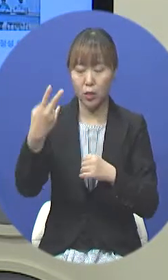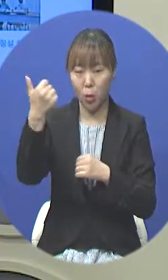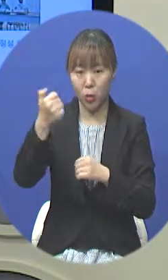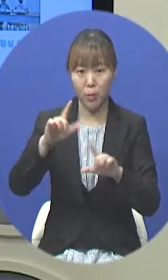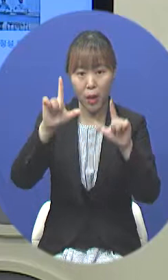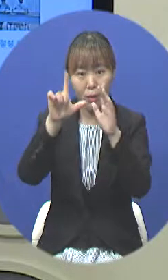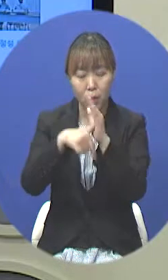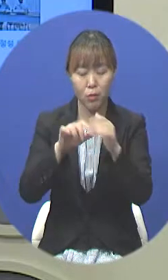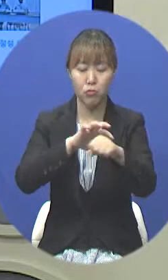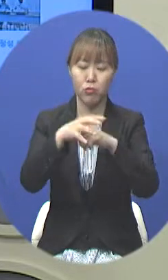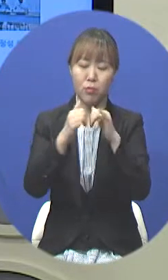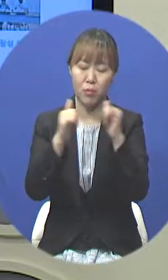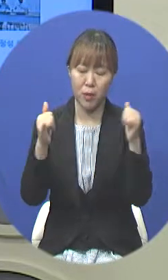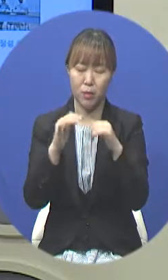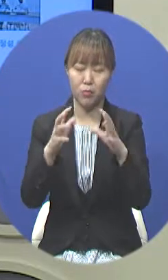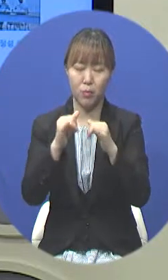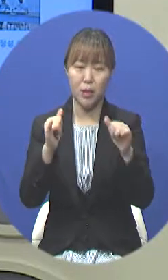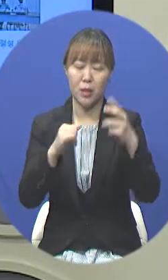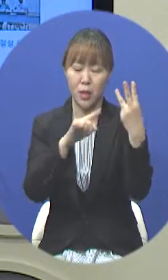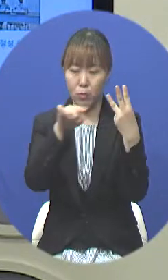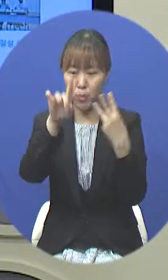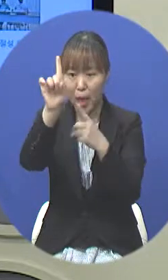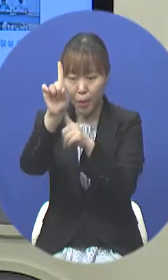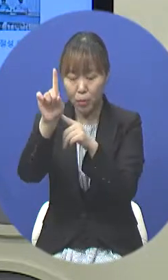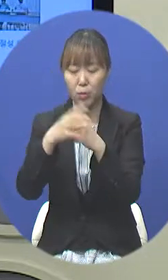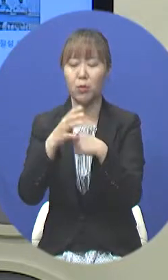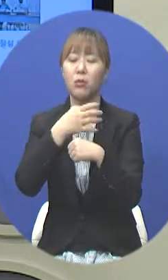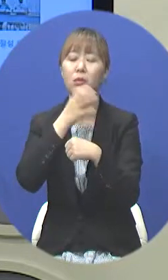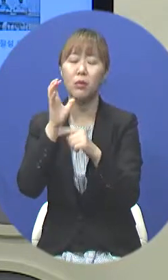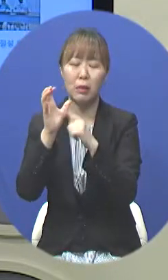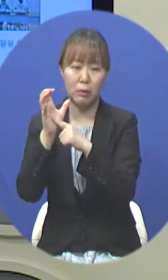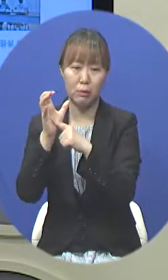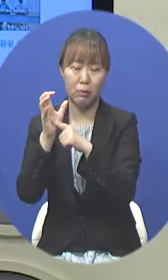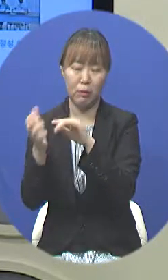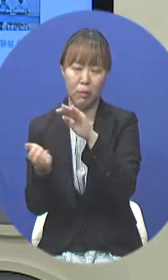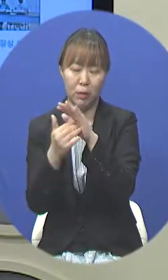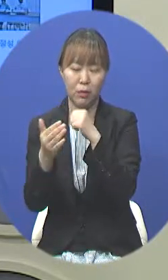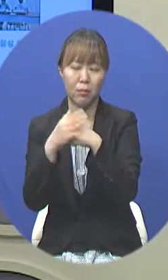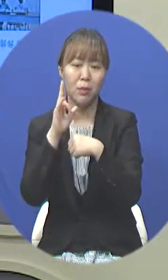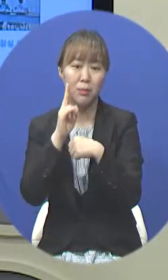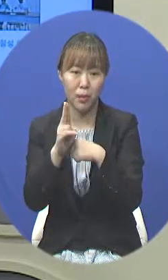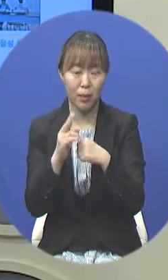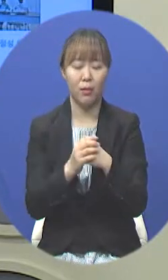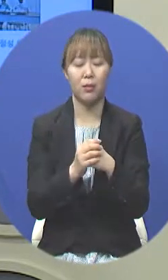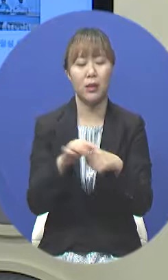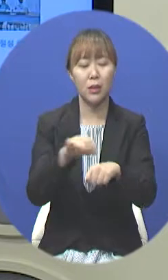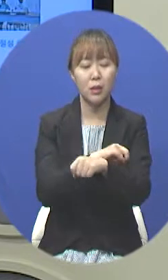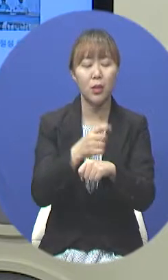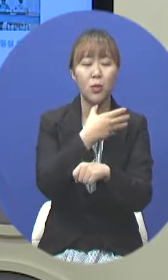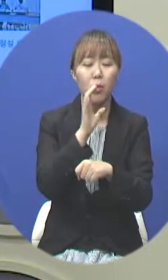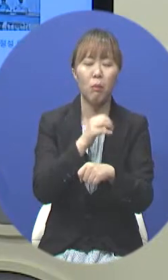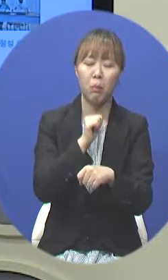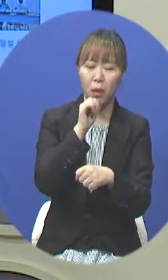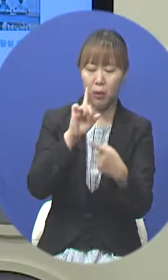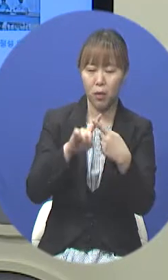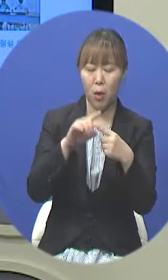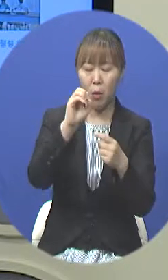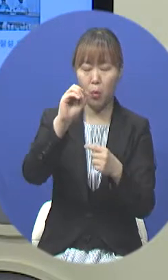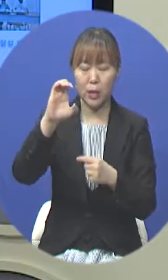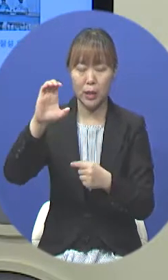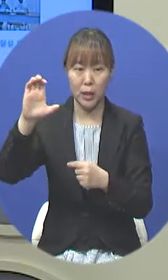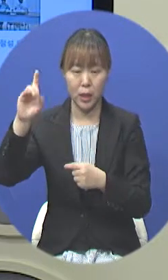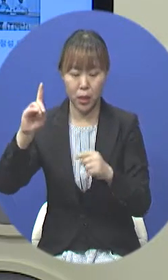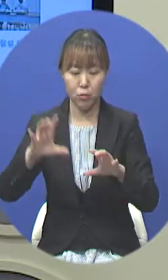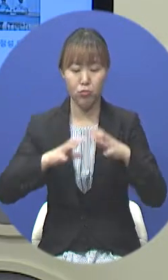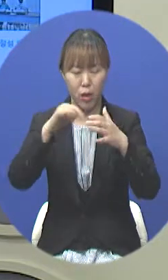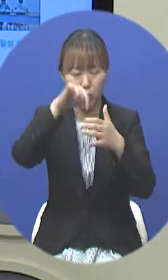10년이 되면 국민 3명중 1명이 고령화 인구의 해당할 정도로 심각하다 며 특히 노인 빈곤 유리 oecd 국가